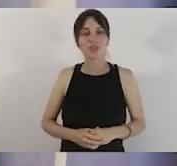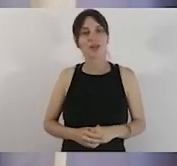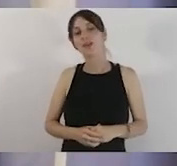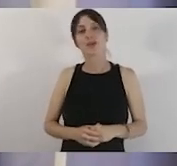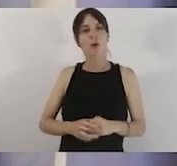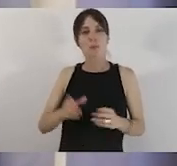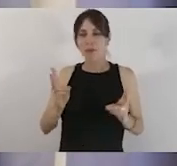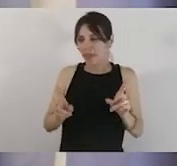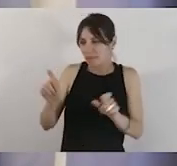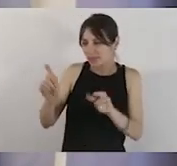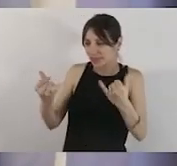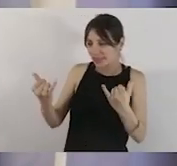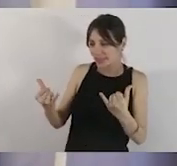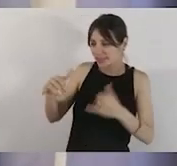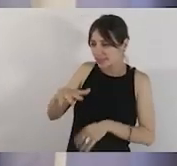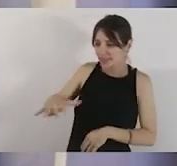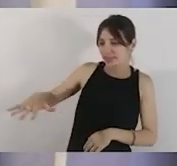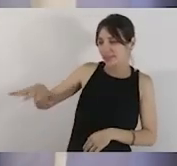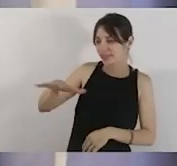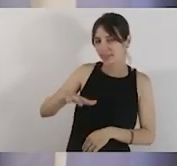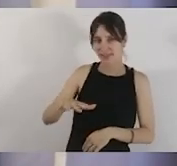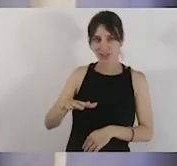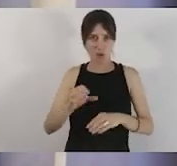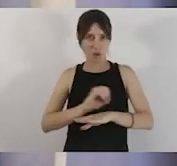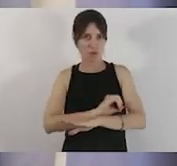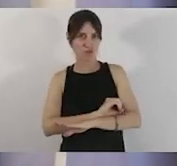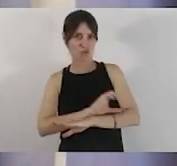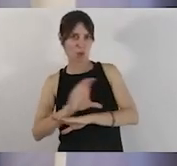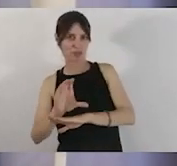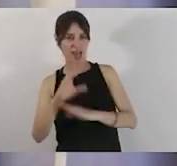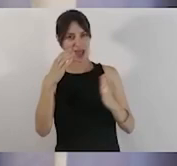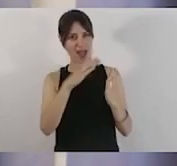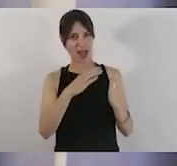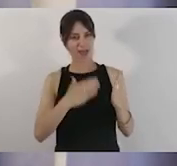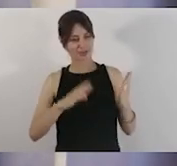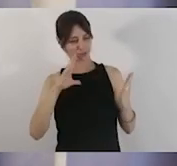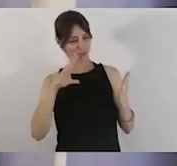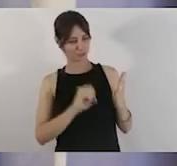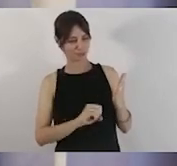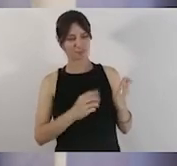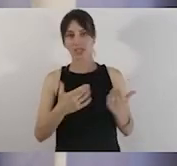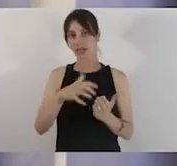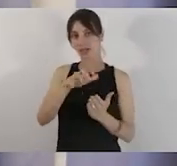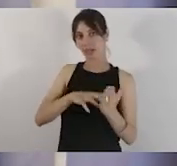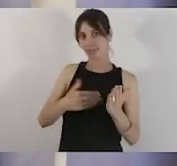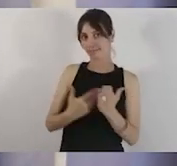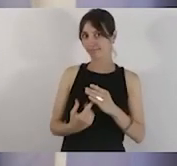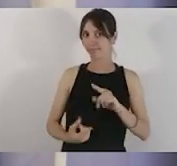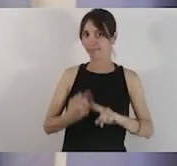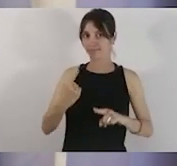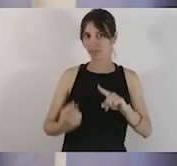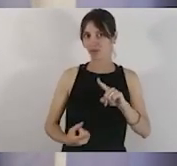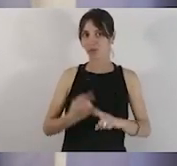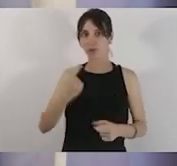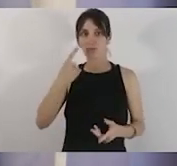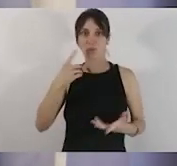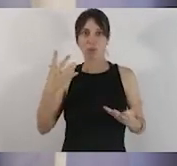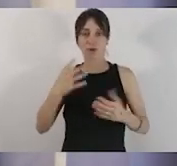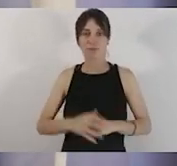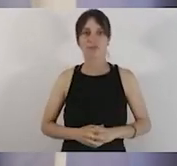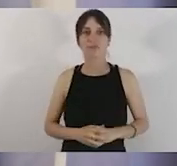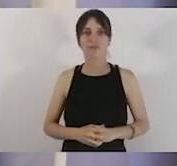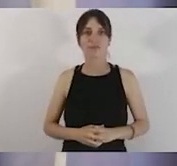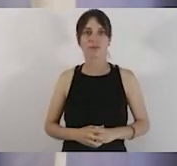pour certains d'entre vous d'ailleurs, des articles dans la presse. C'est un rapport important qui va permettre d'étendre la compétence en